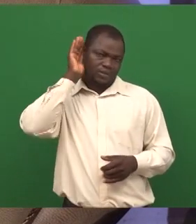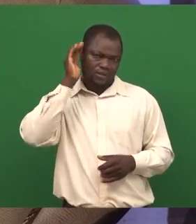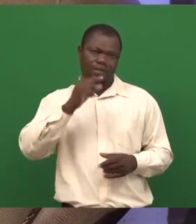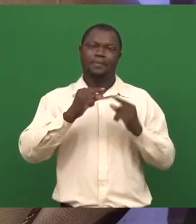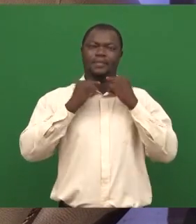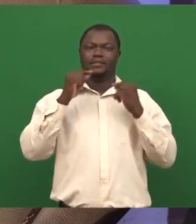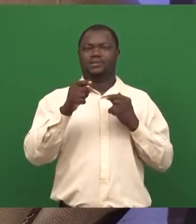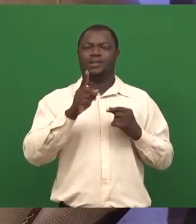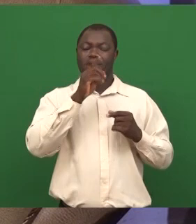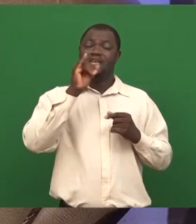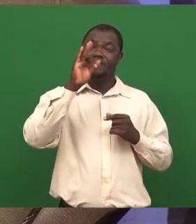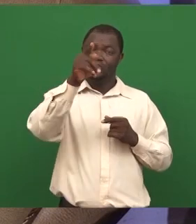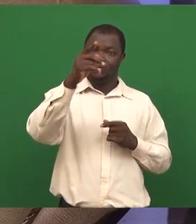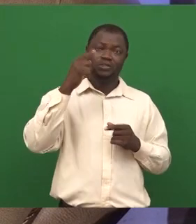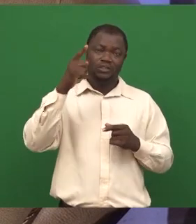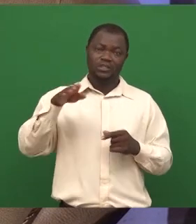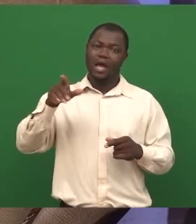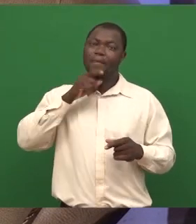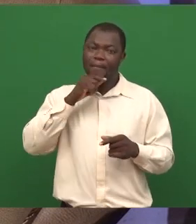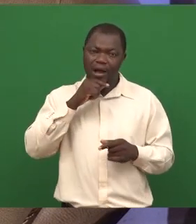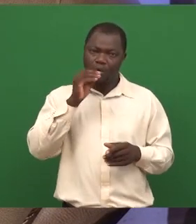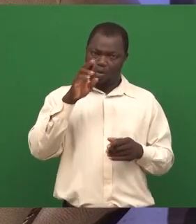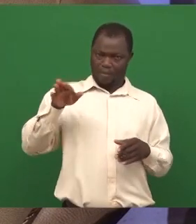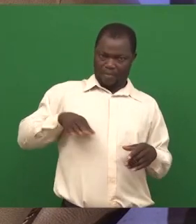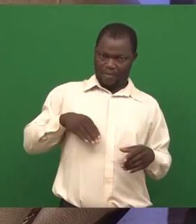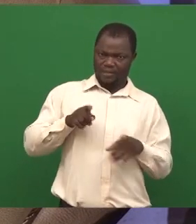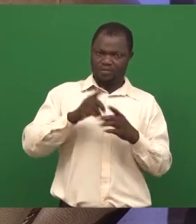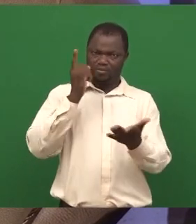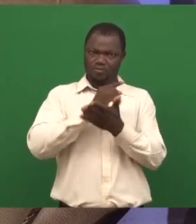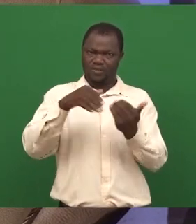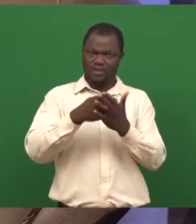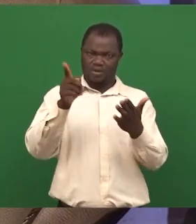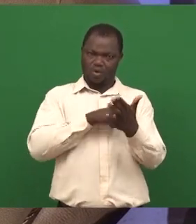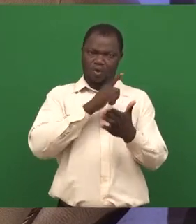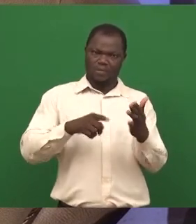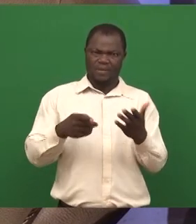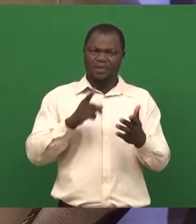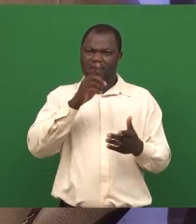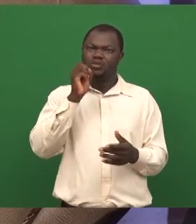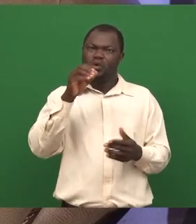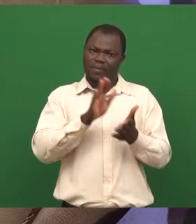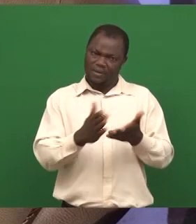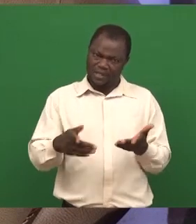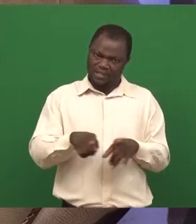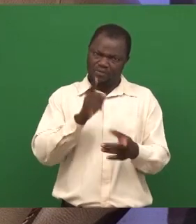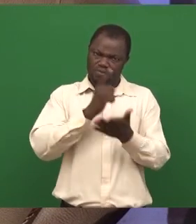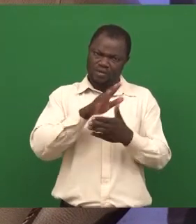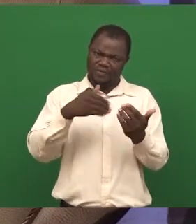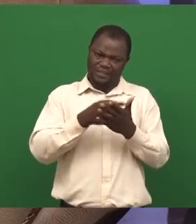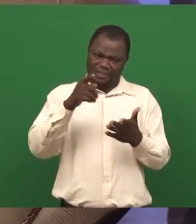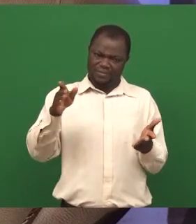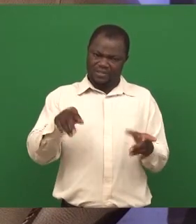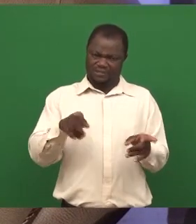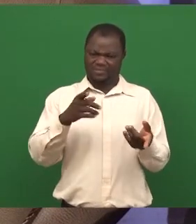kana mukaona baba kana kuti mai vakanganisa, pamwe varemerwa nekuti ndine urombo, pamwe vaita zvimwe zvavasingakuitirei, vari